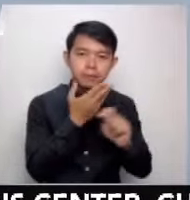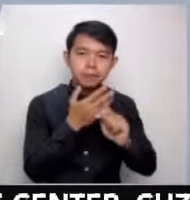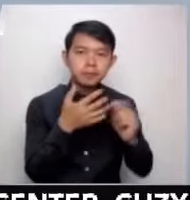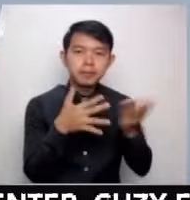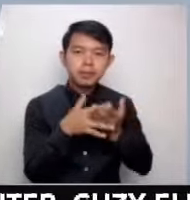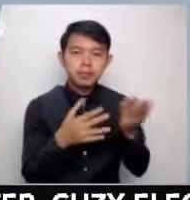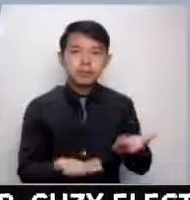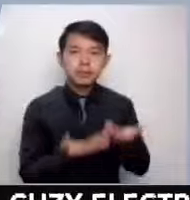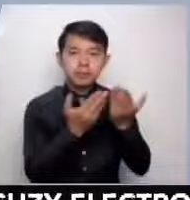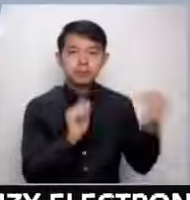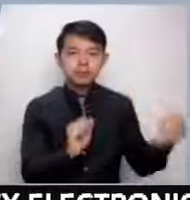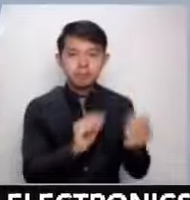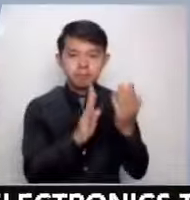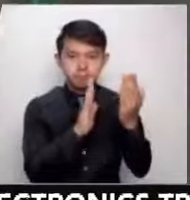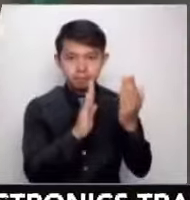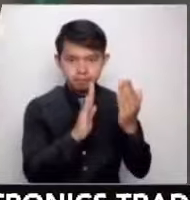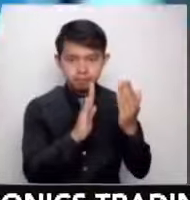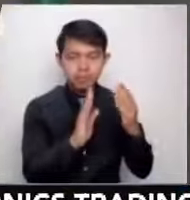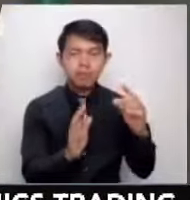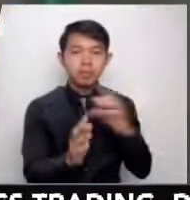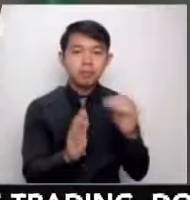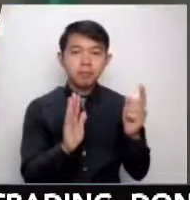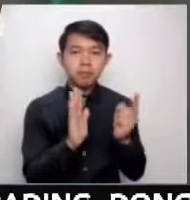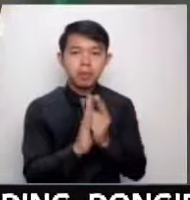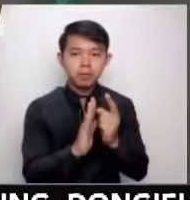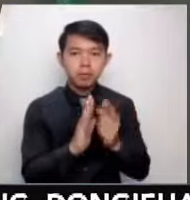of firearm.